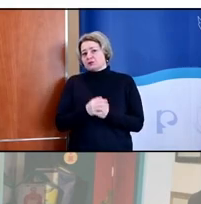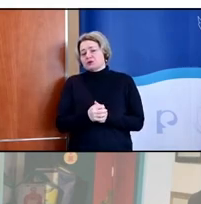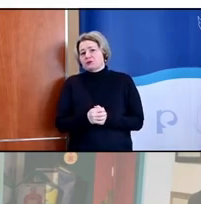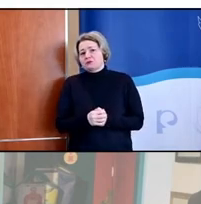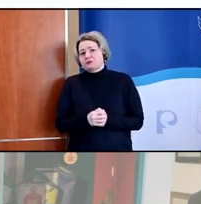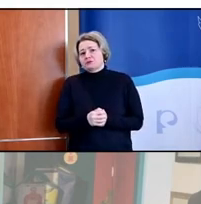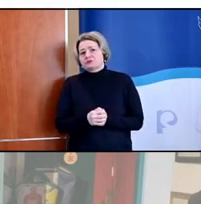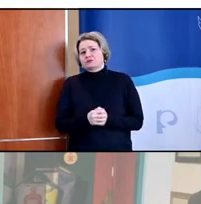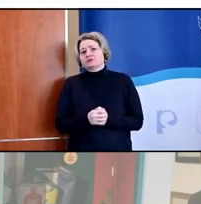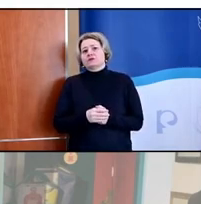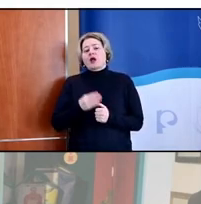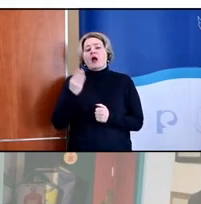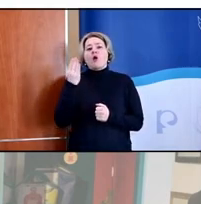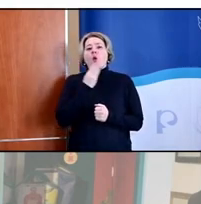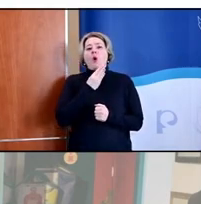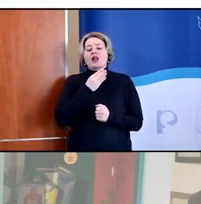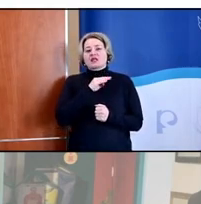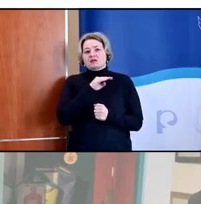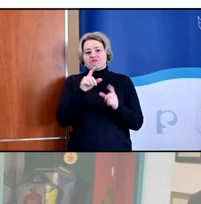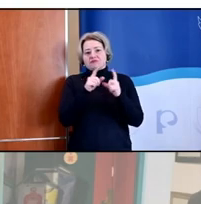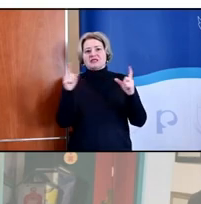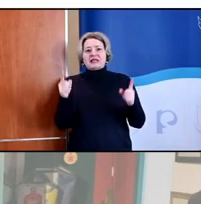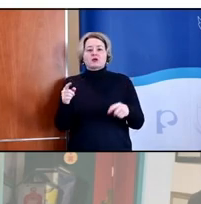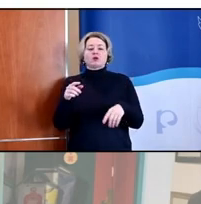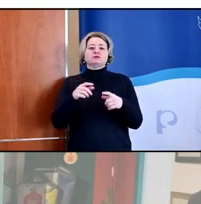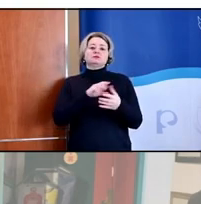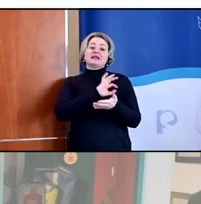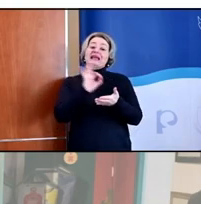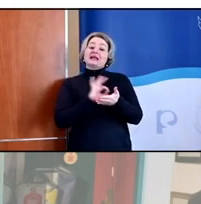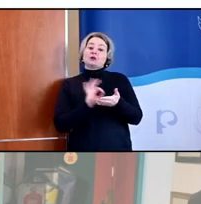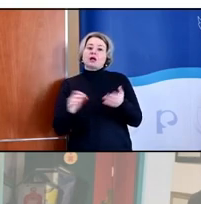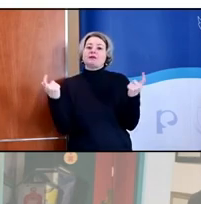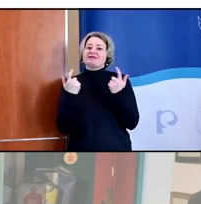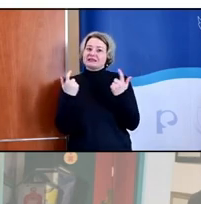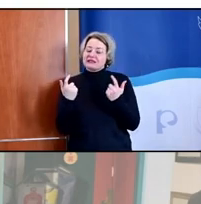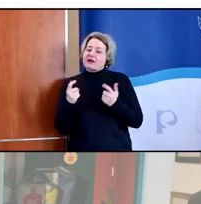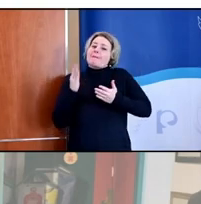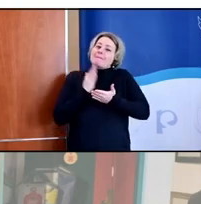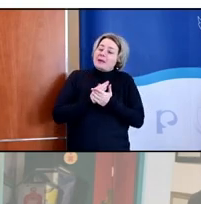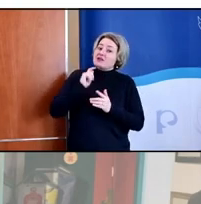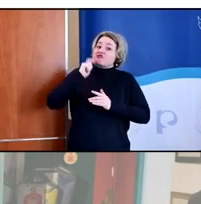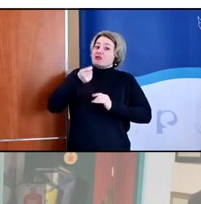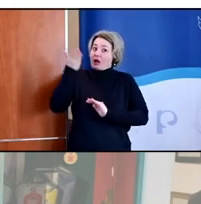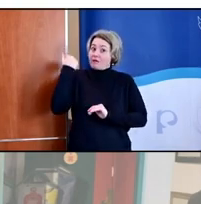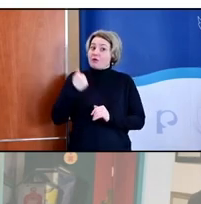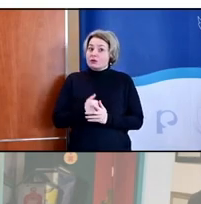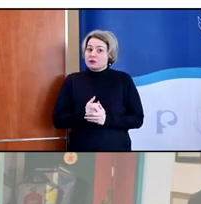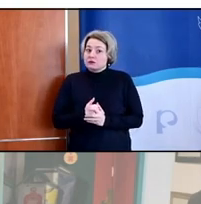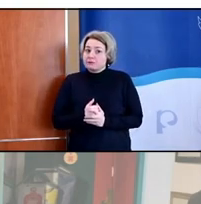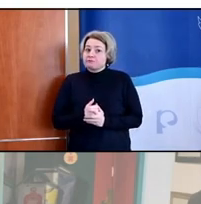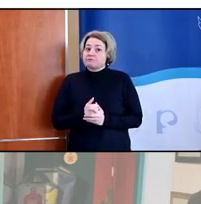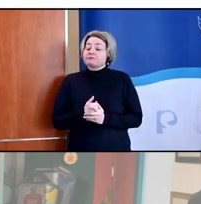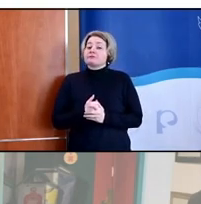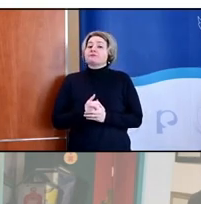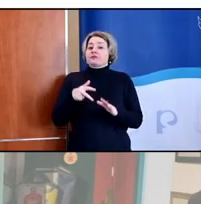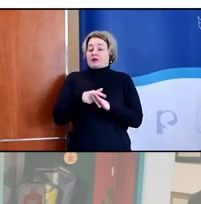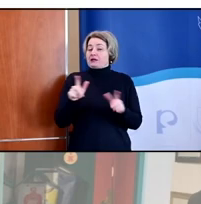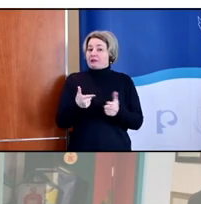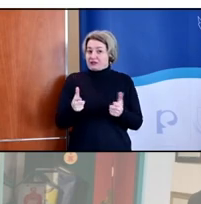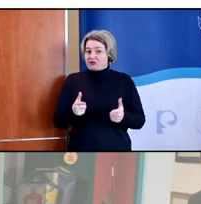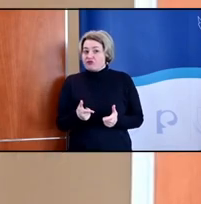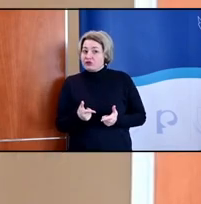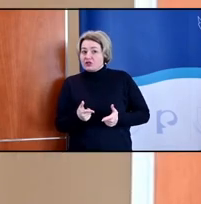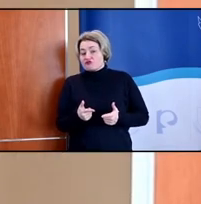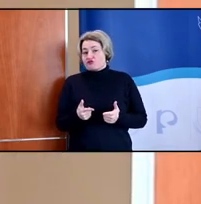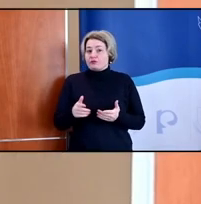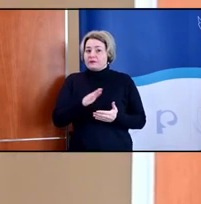holdszezon irodalmi fesztivál az már egy sikeresebb változata volt az akadálymentesítésnek itt viszont figyeltünk arra hogy